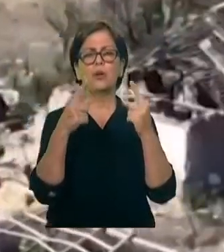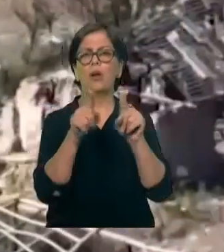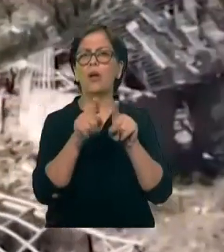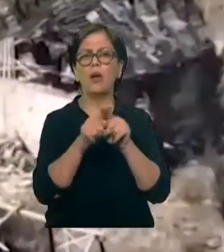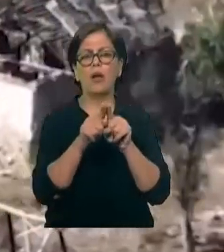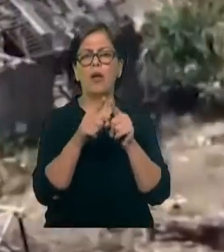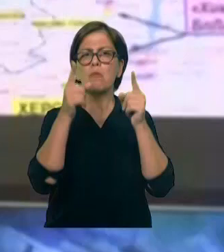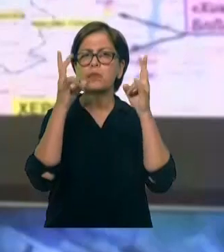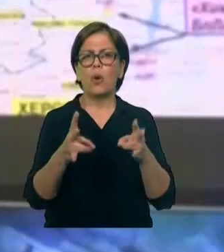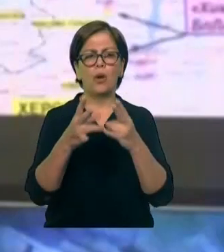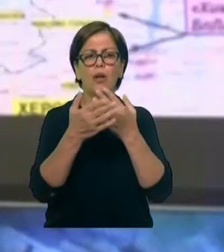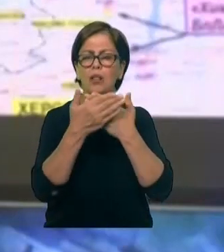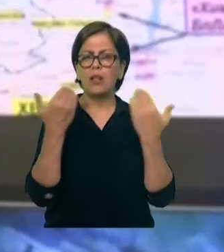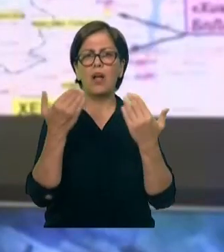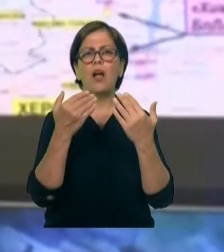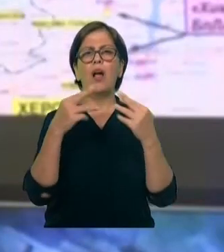normal olduğunu bildirib.